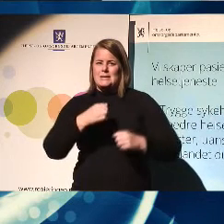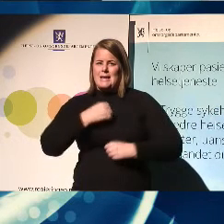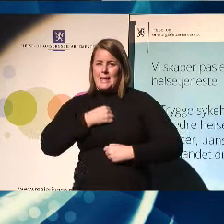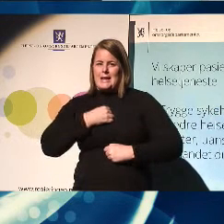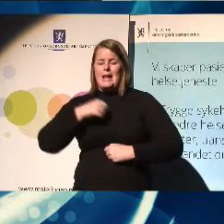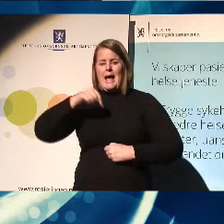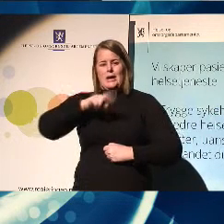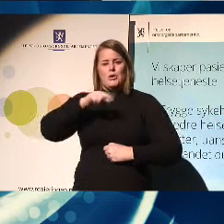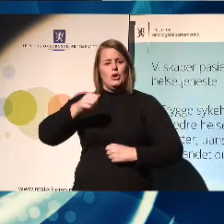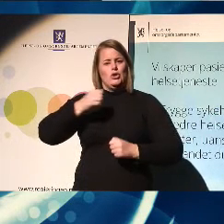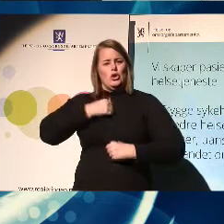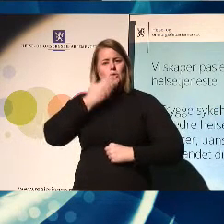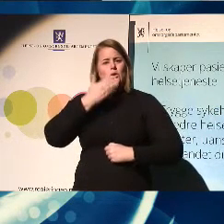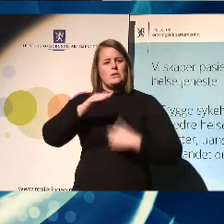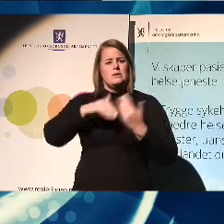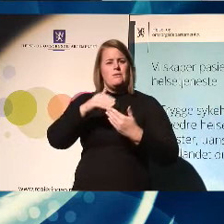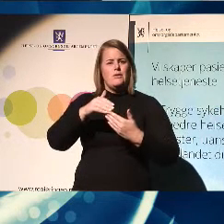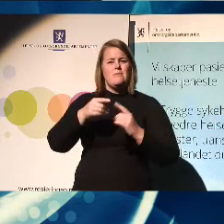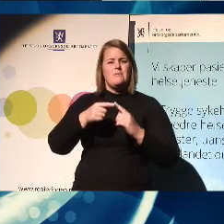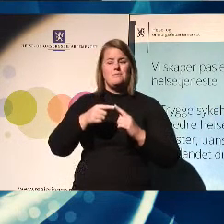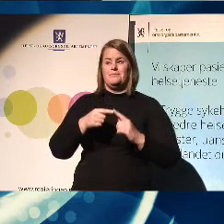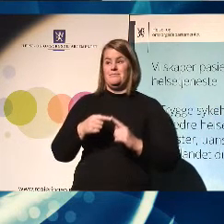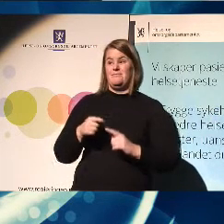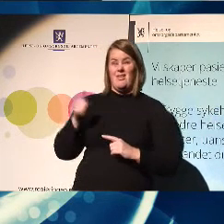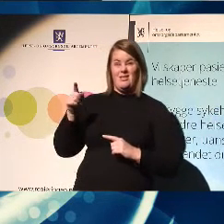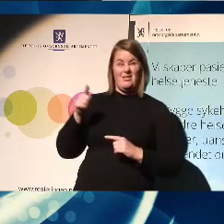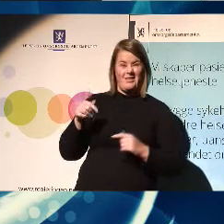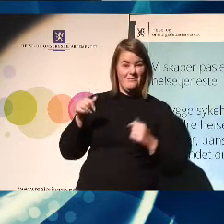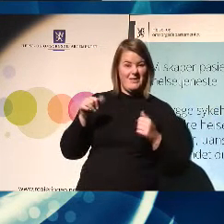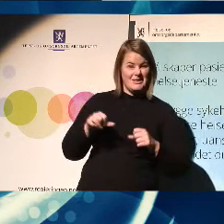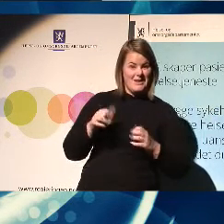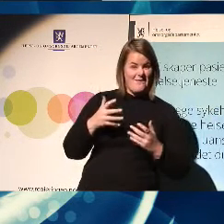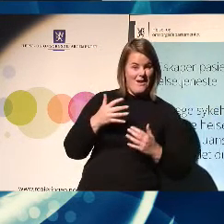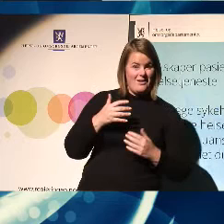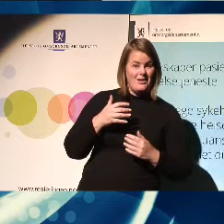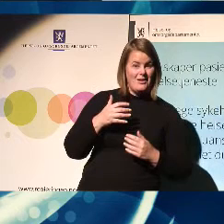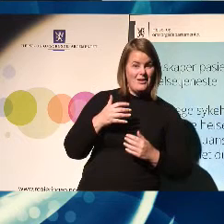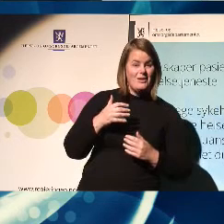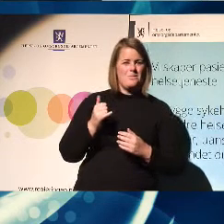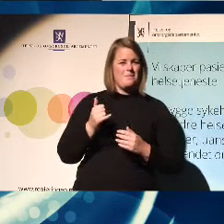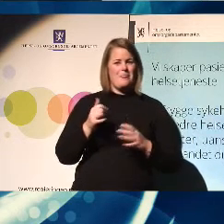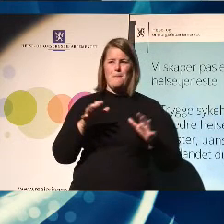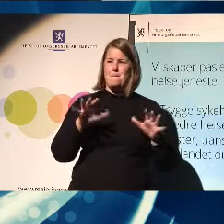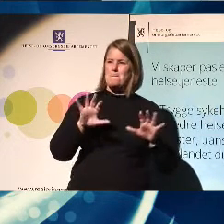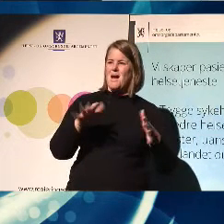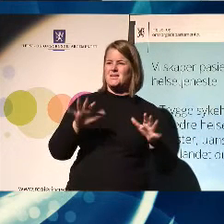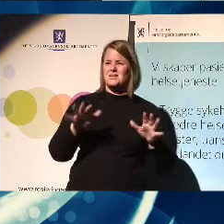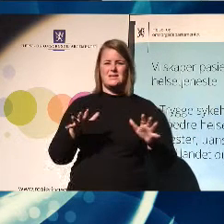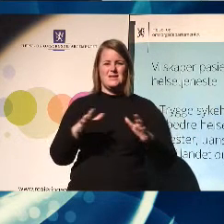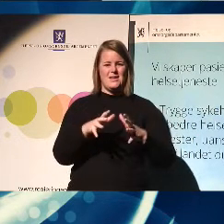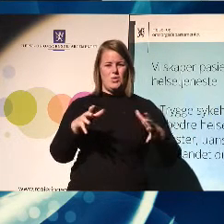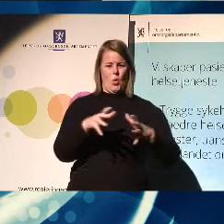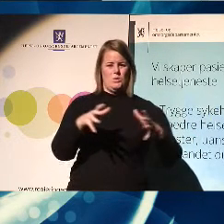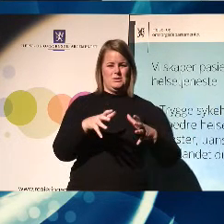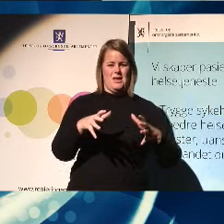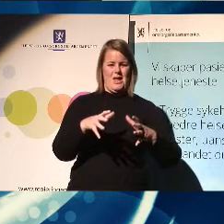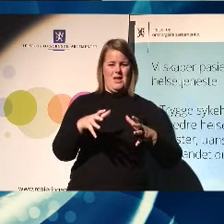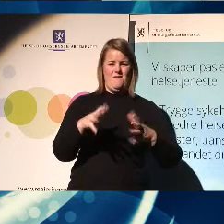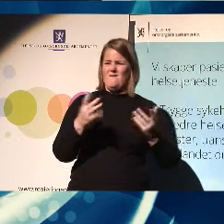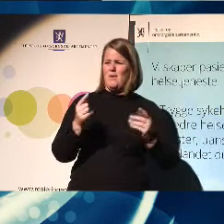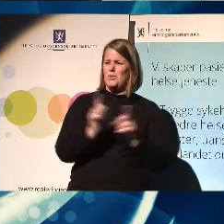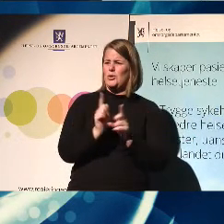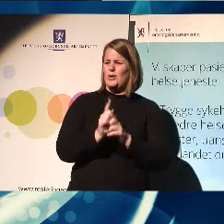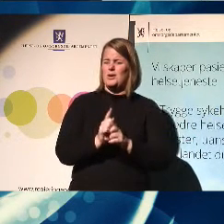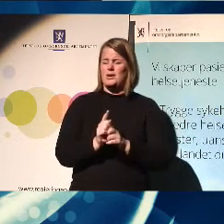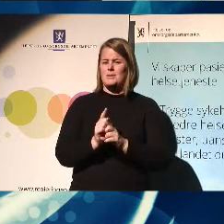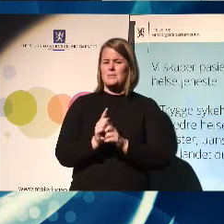i. Men det jeg synes er vanskelig med Pers forskrivning her, det er jo hva er en passe dose i dette bildet som vi står i nå.